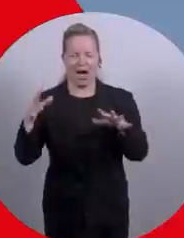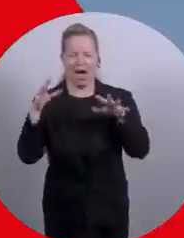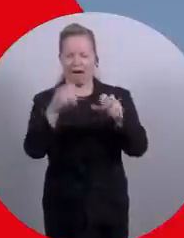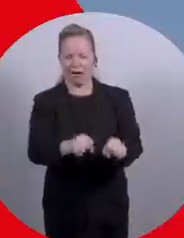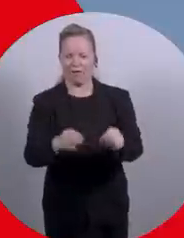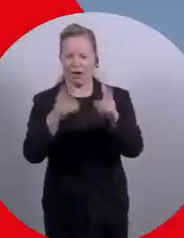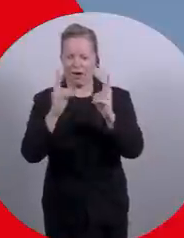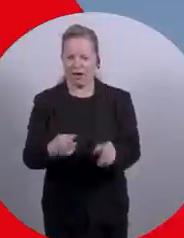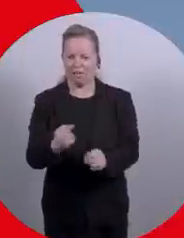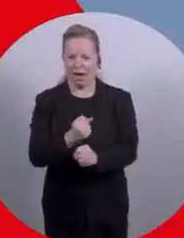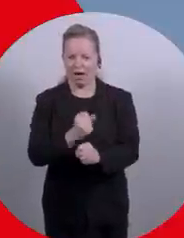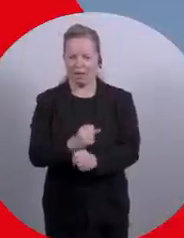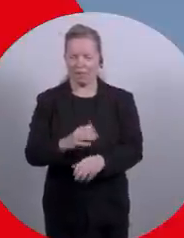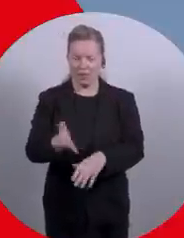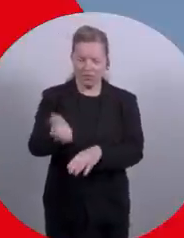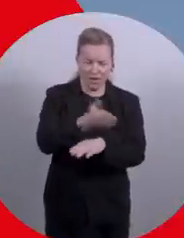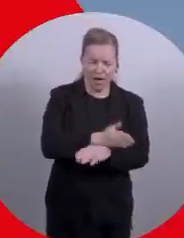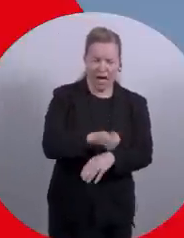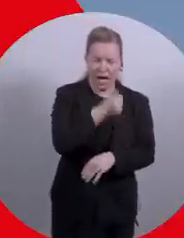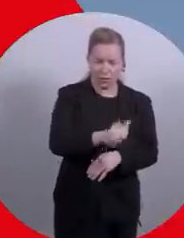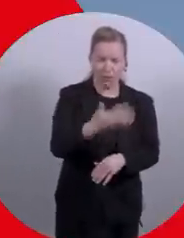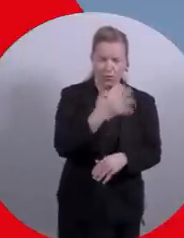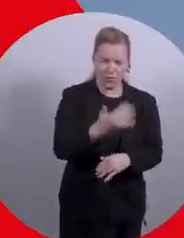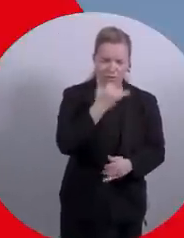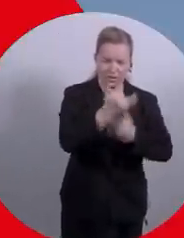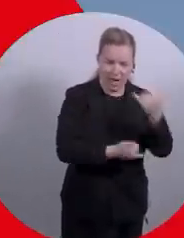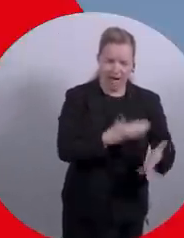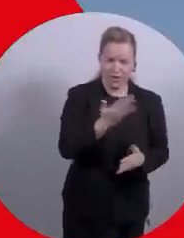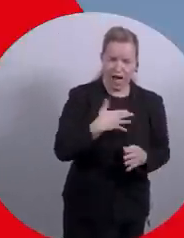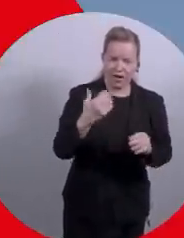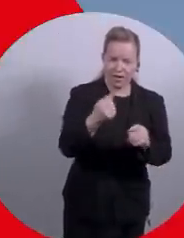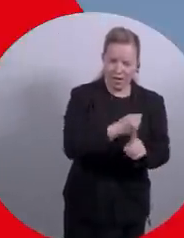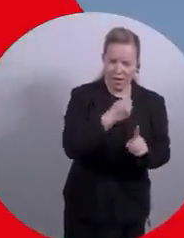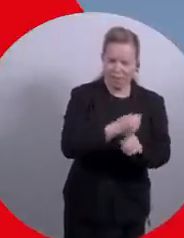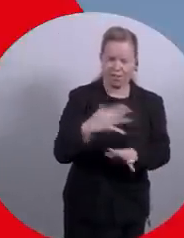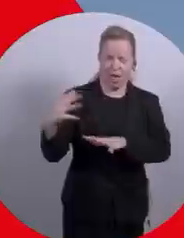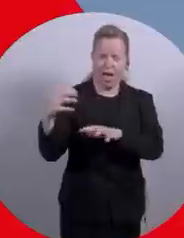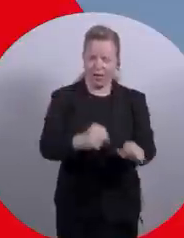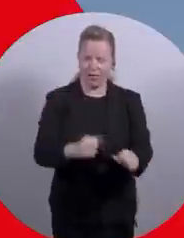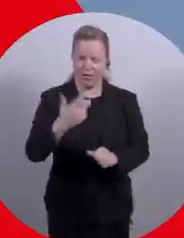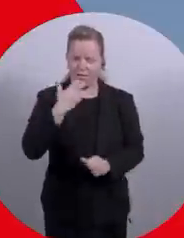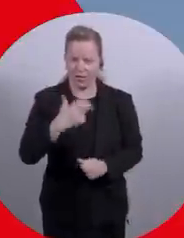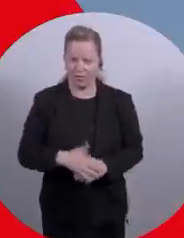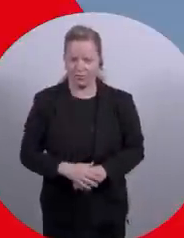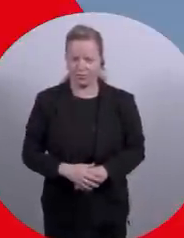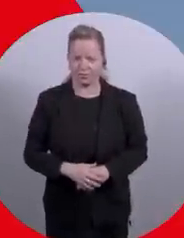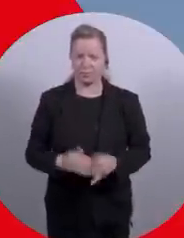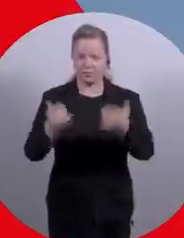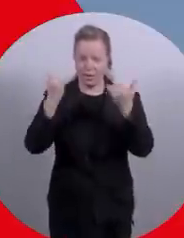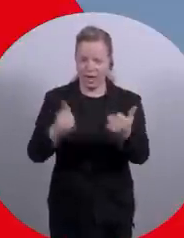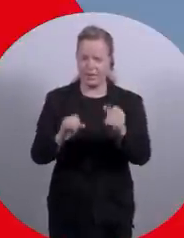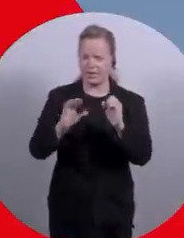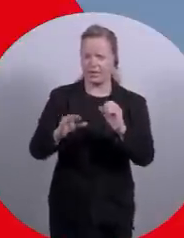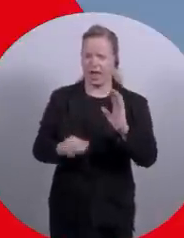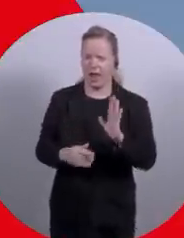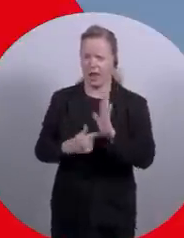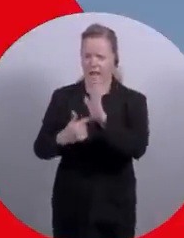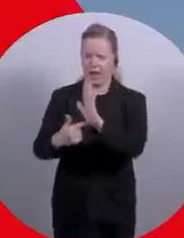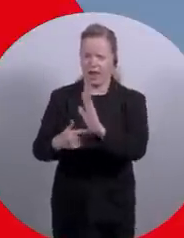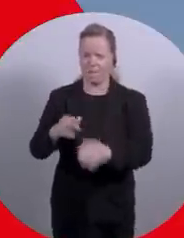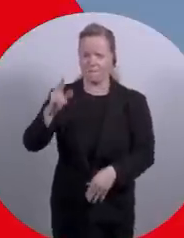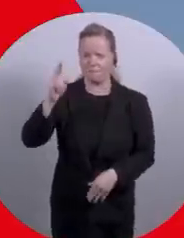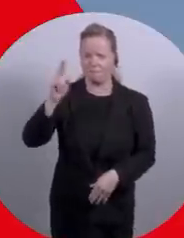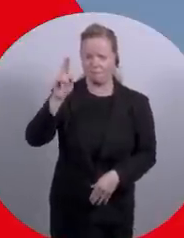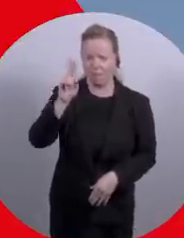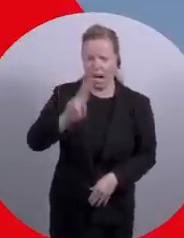durchzuführen was wir in den letzten 150 Jahren erkämpft aber wenn wir uns das anschauen dann das Signal gibt dass man die schwarzen an die